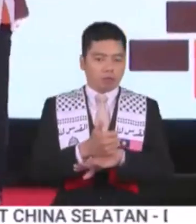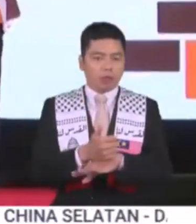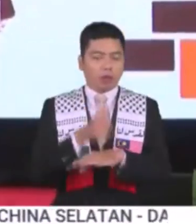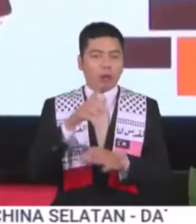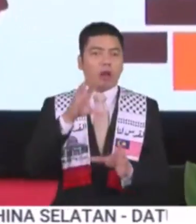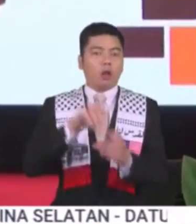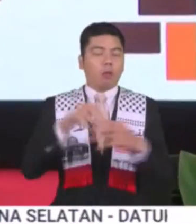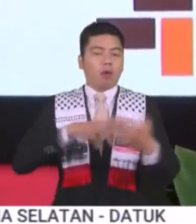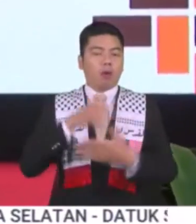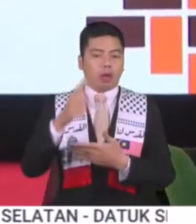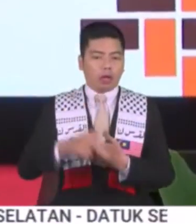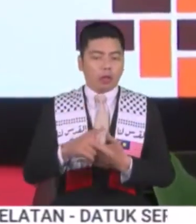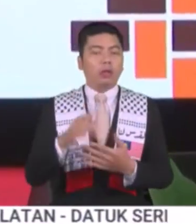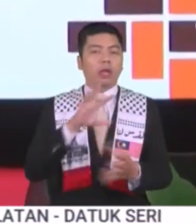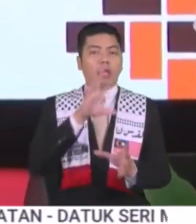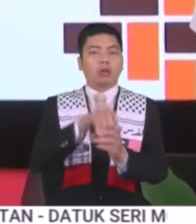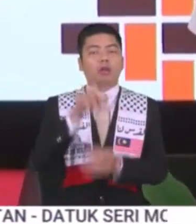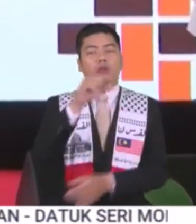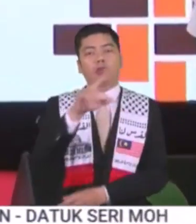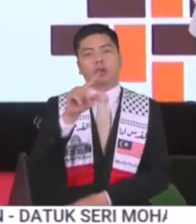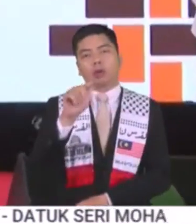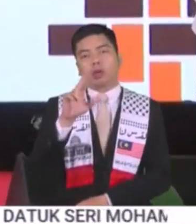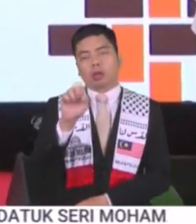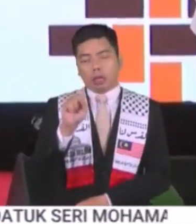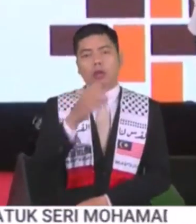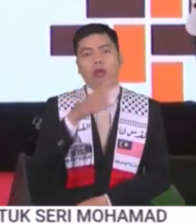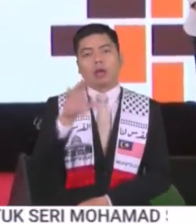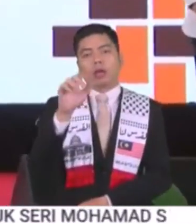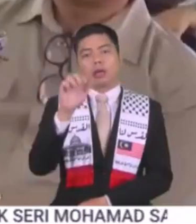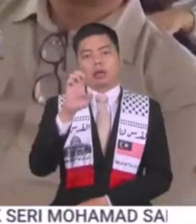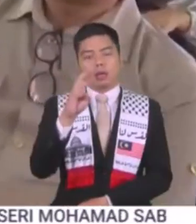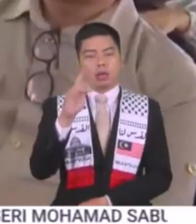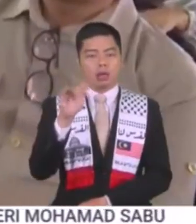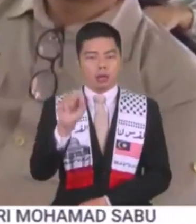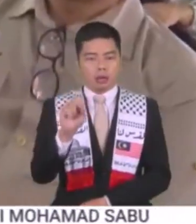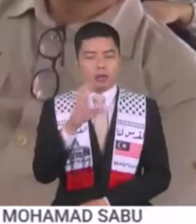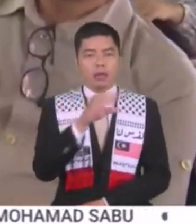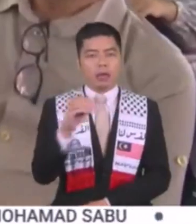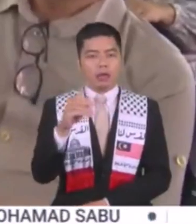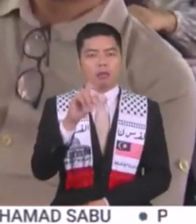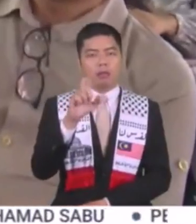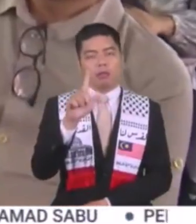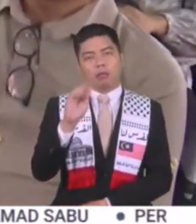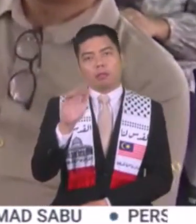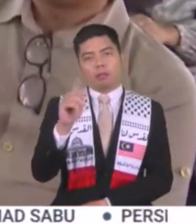dalam program ini, termasuk dari Felda Gugusan Umas dan Felda Kalabakan.